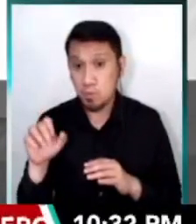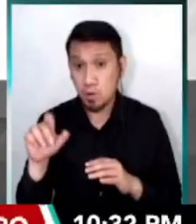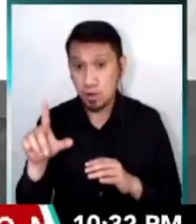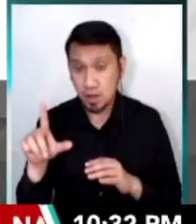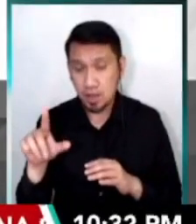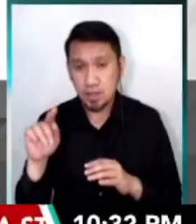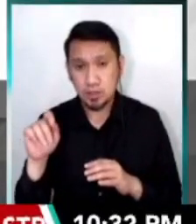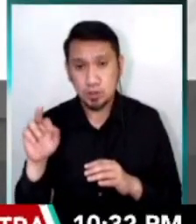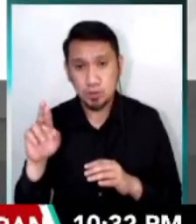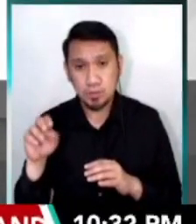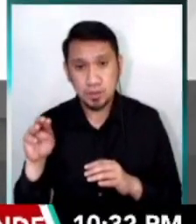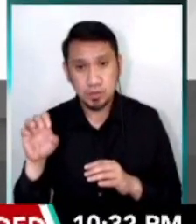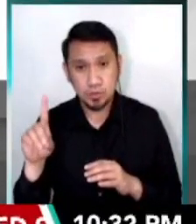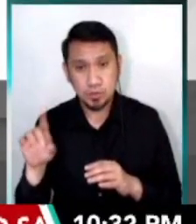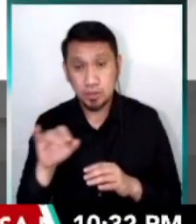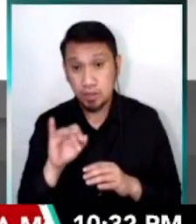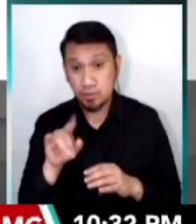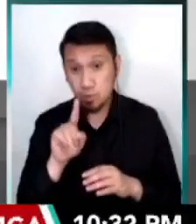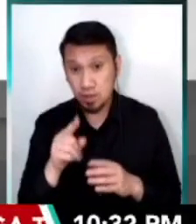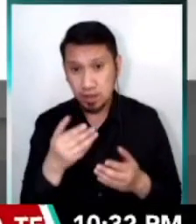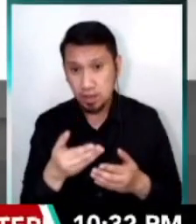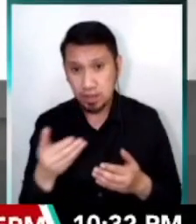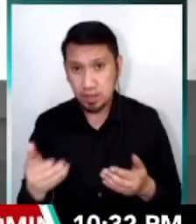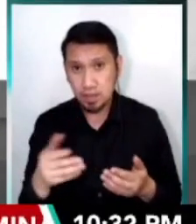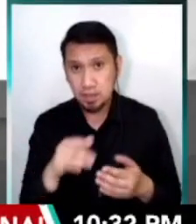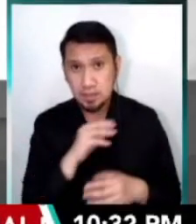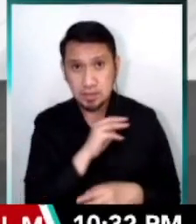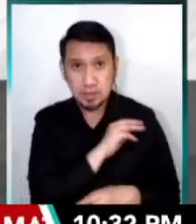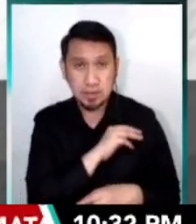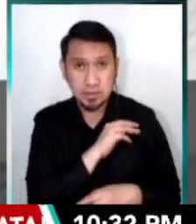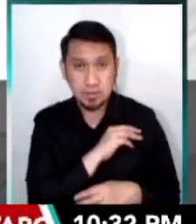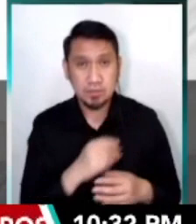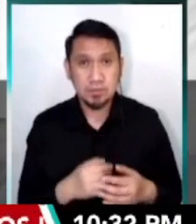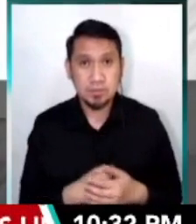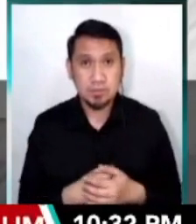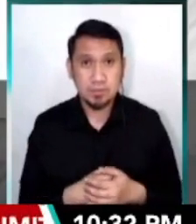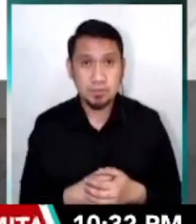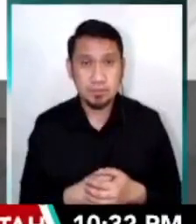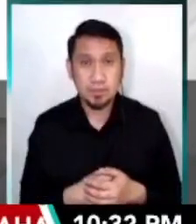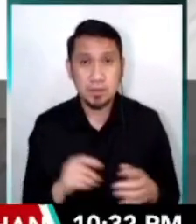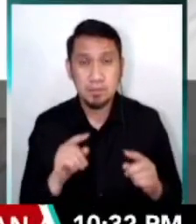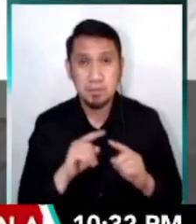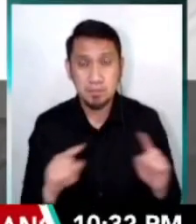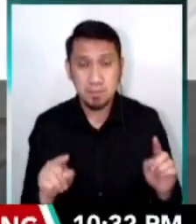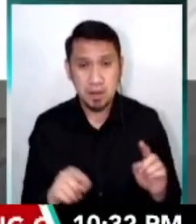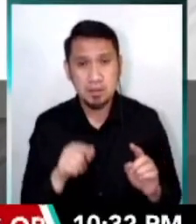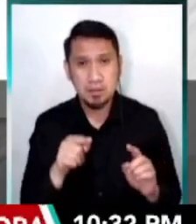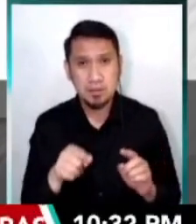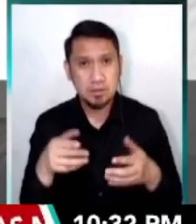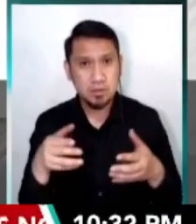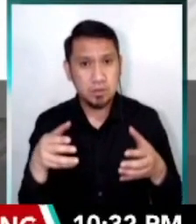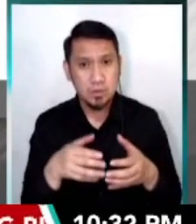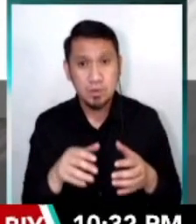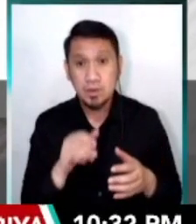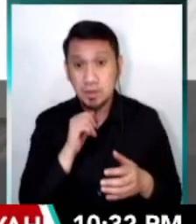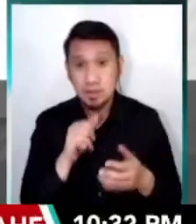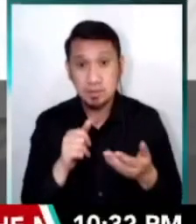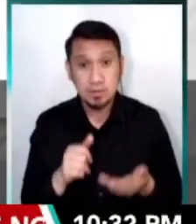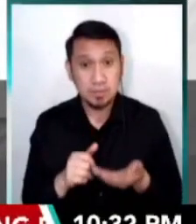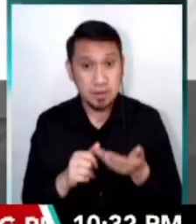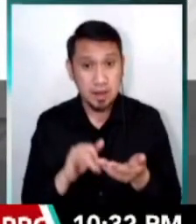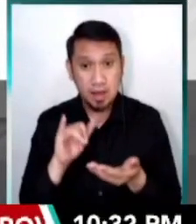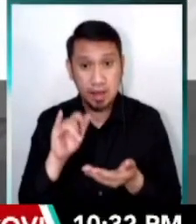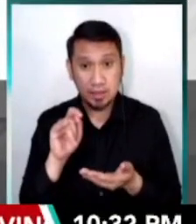ay immoral, kahit pa hindi ito'y pinagbabawal ng batas. Pero punto ng debisyon, ang hindi paghahain ng income tax